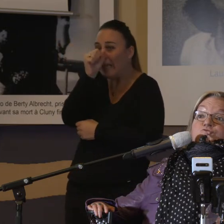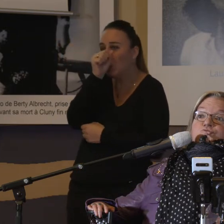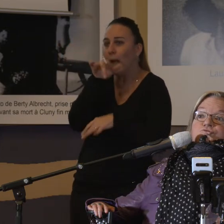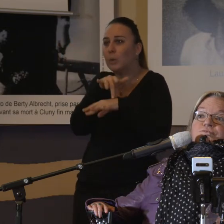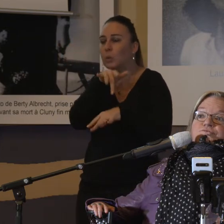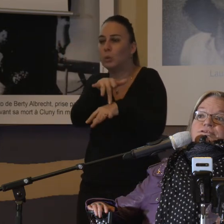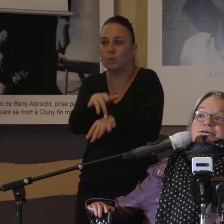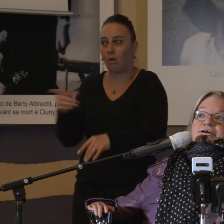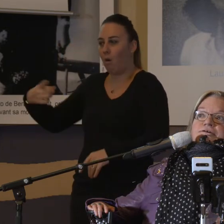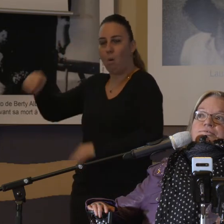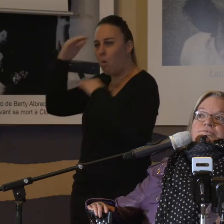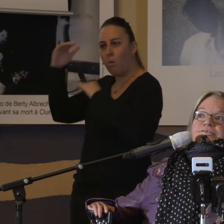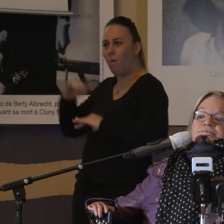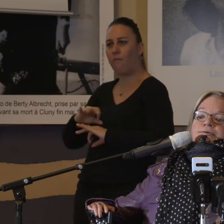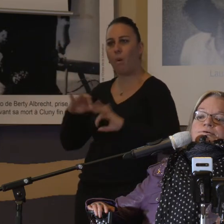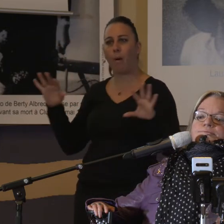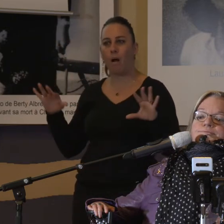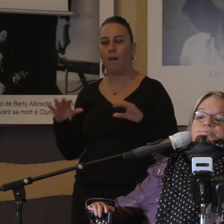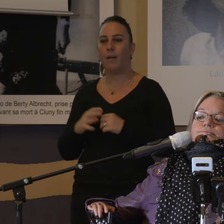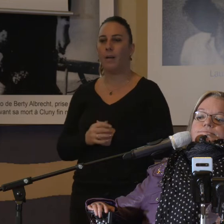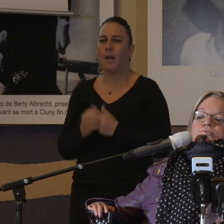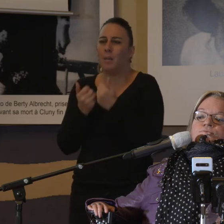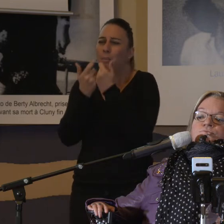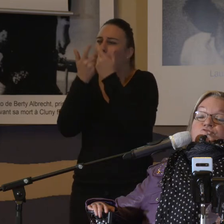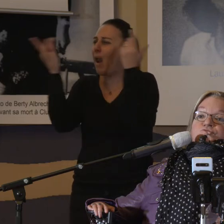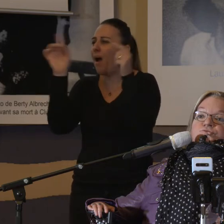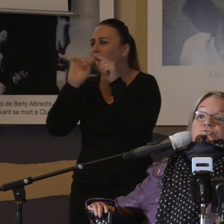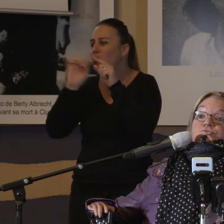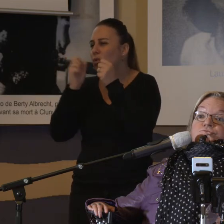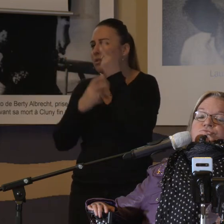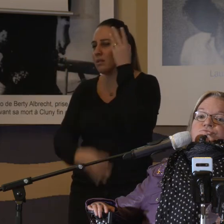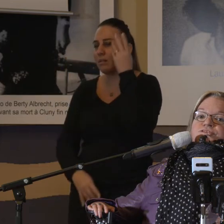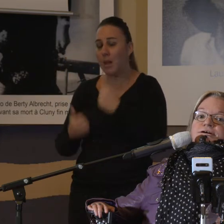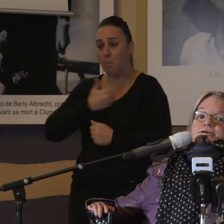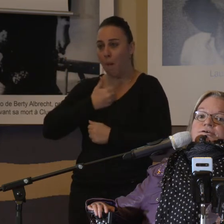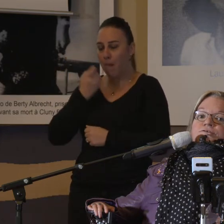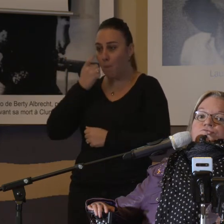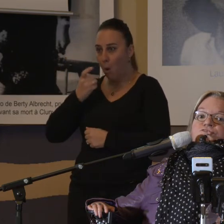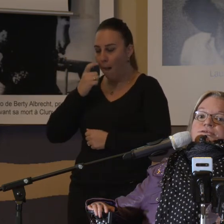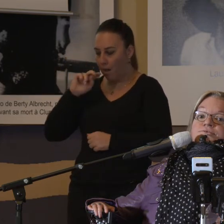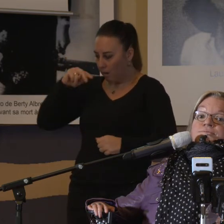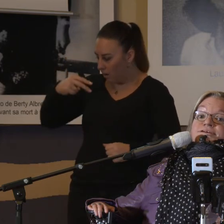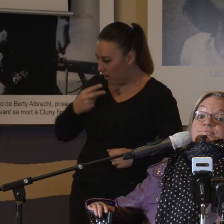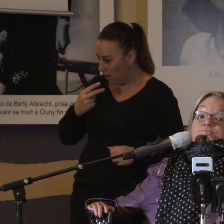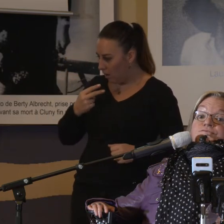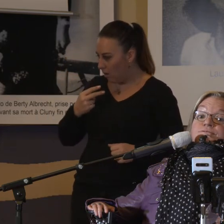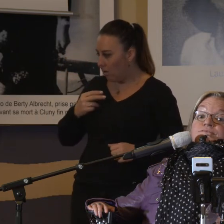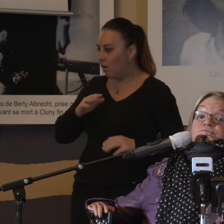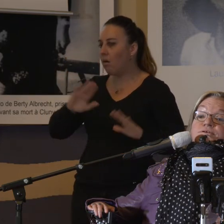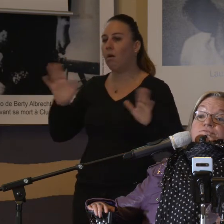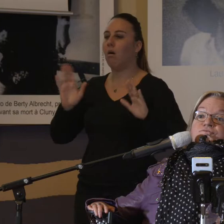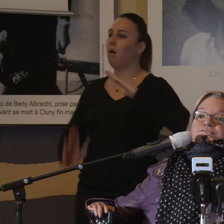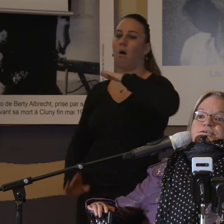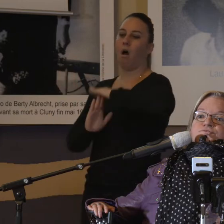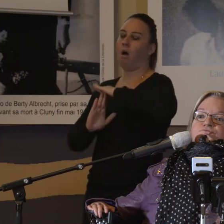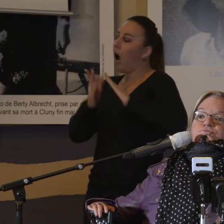plein d'autres choses. Enfin, je veux dire, c'est vraiment au moment où je me suis rendu compte de tout ça que j'ai dit, non, mais là, c'est pas possible, il va